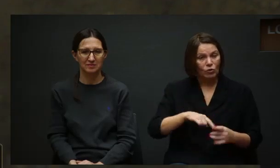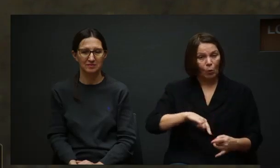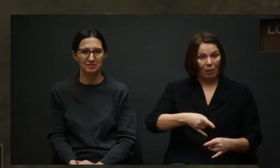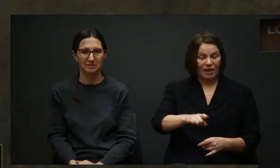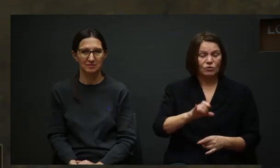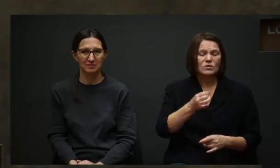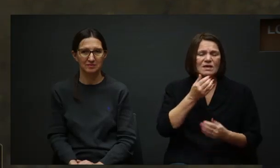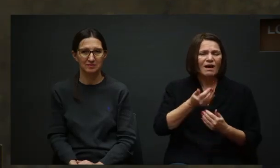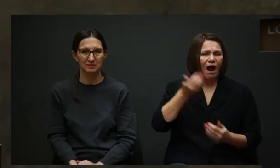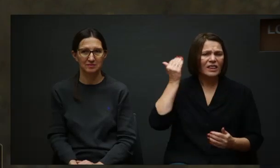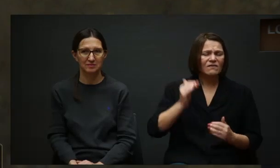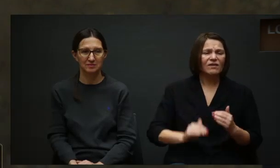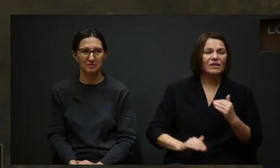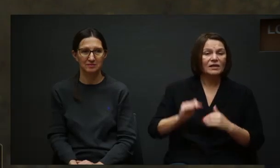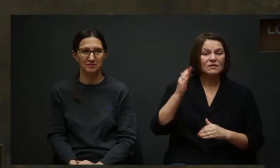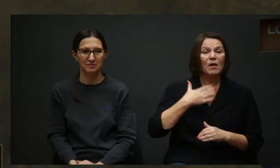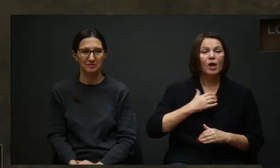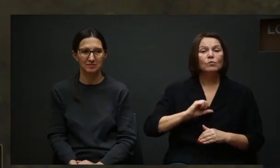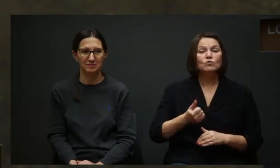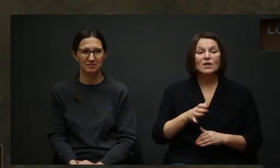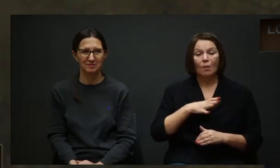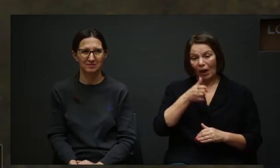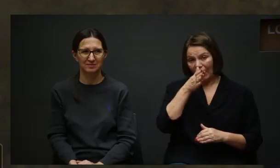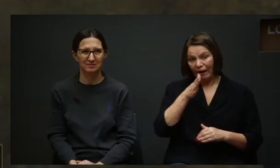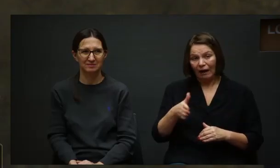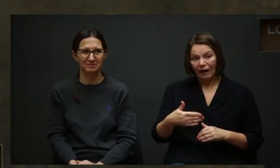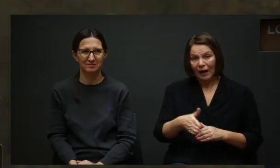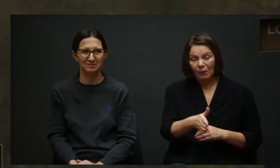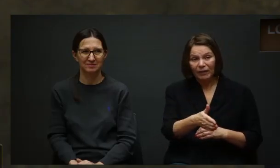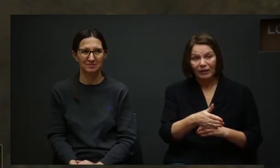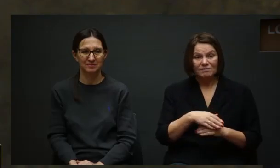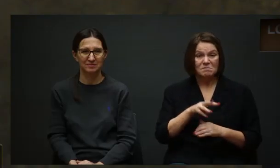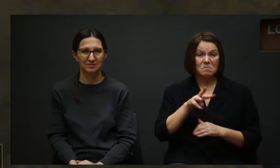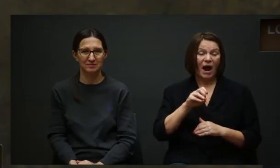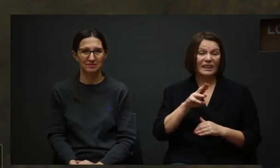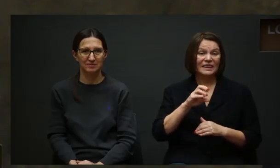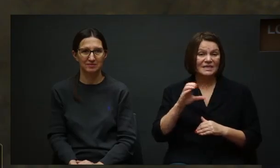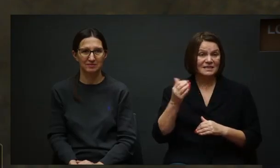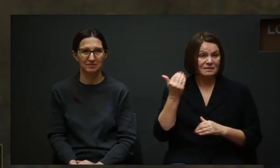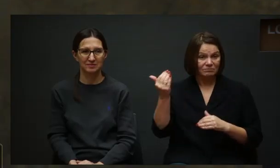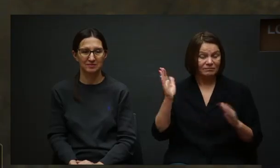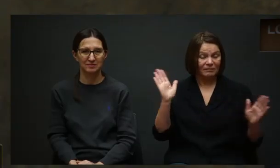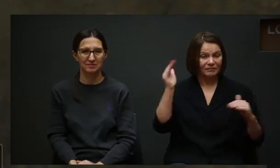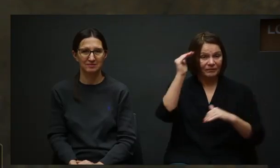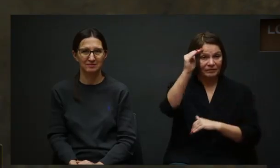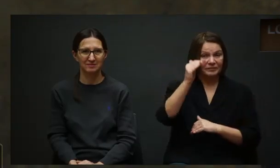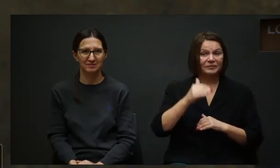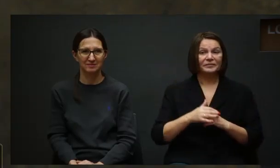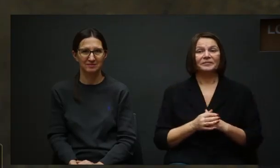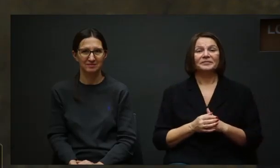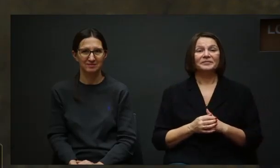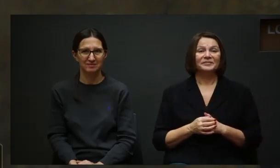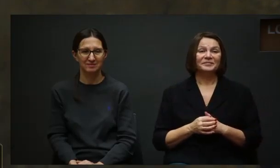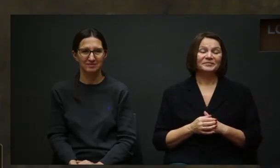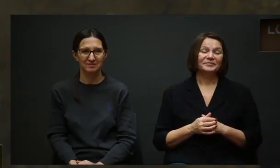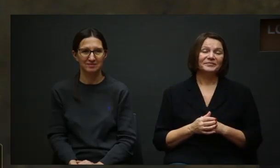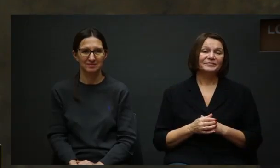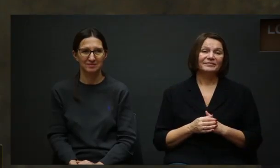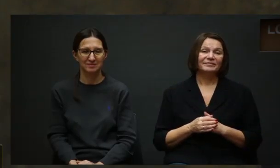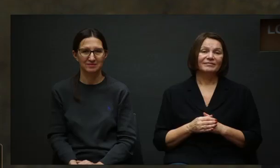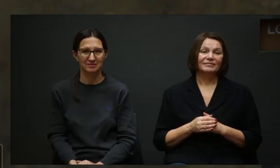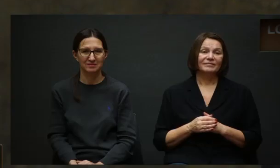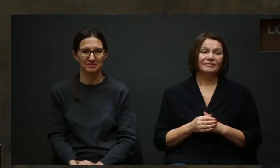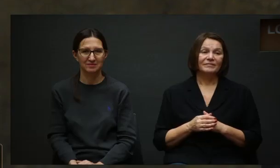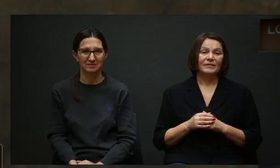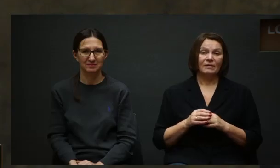Моими друзьями были рыбки матисовские, которые сейчас уплыли в связи